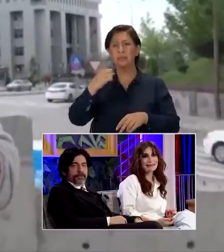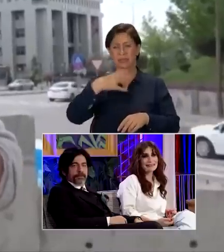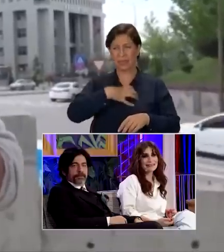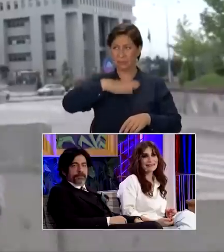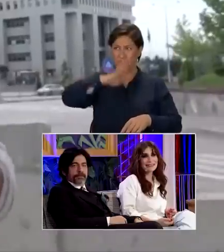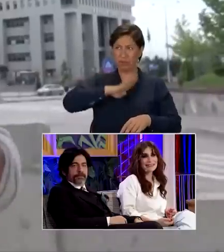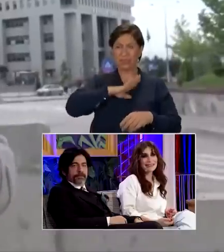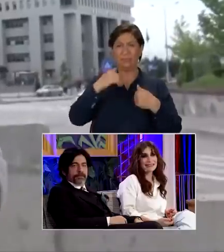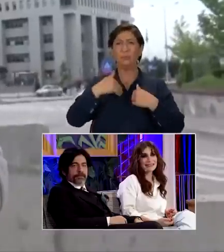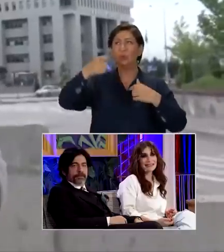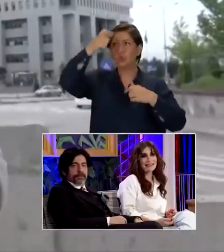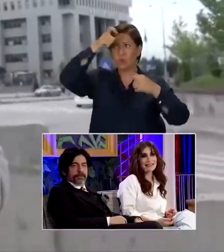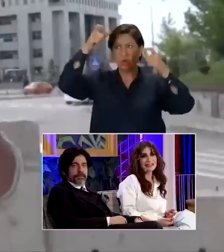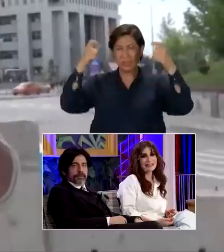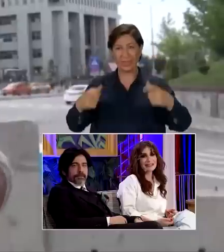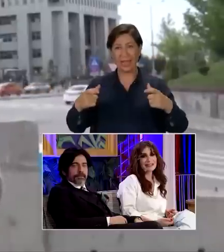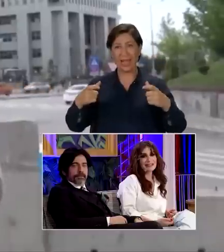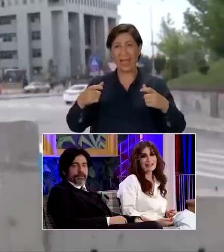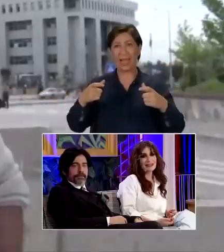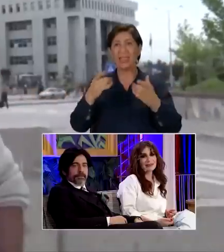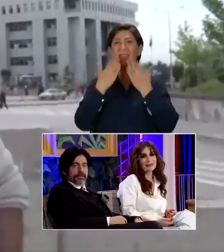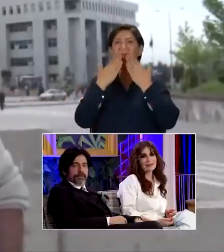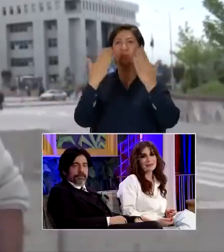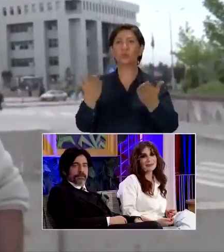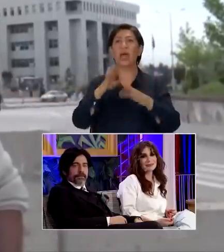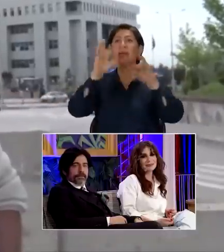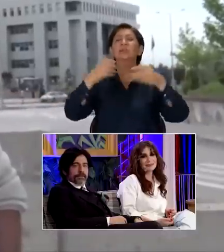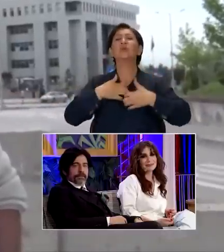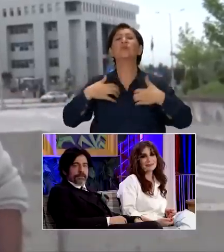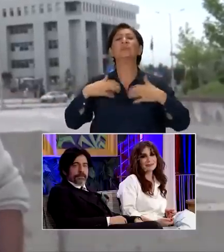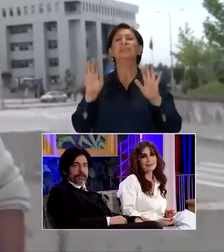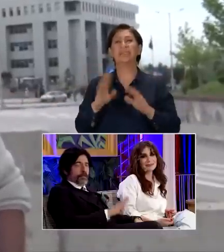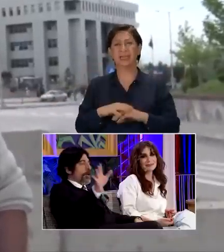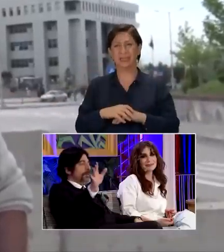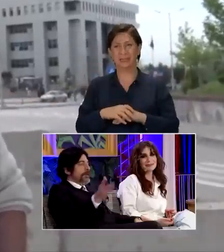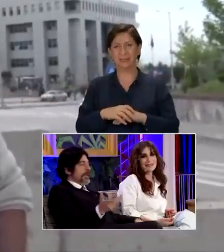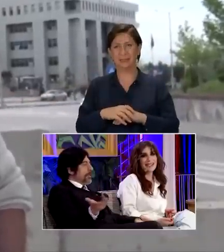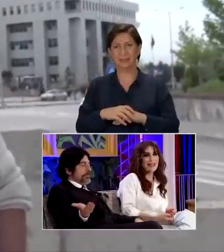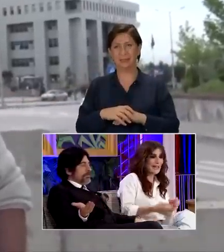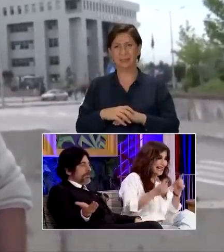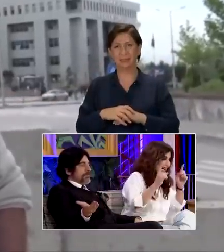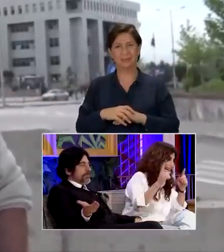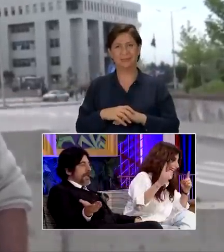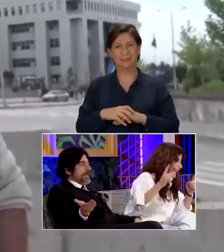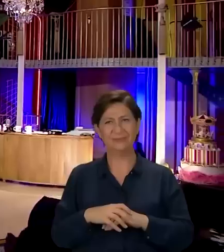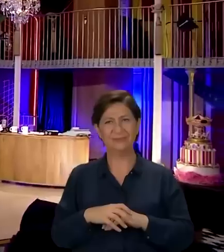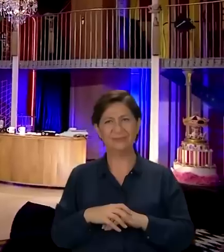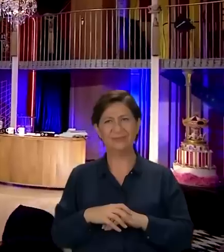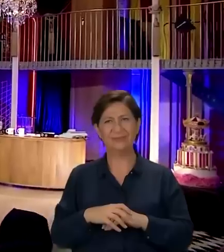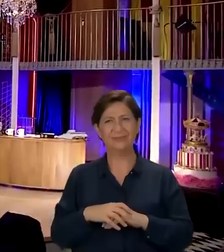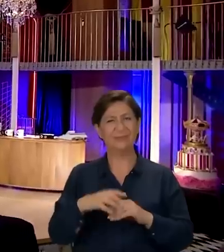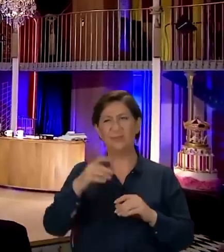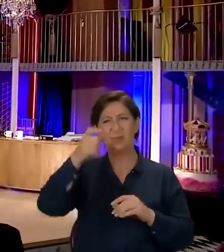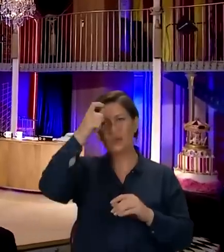Ediyorum yetkililere. Kendimden ihbarcıyım. Kendimden şikayetçiyim. Dedim Türkiye'ye ders olsun. Yani herkese güvenmesinler. Nerede?